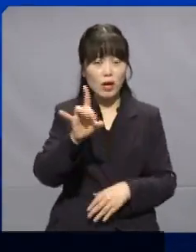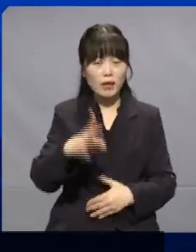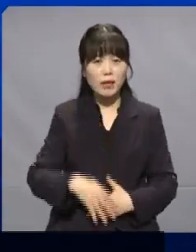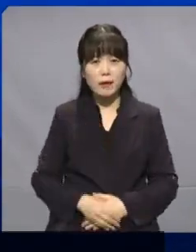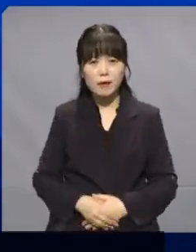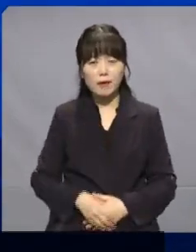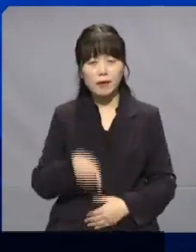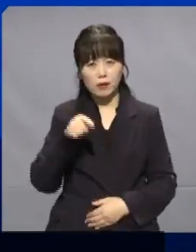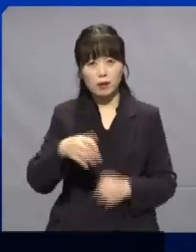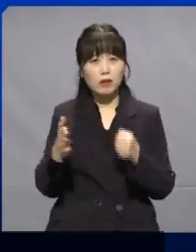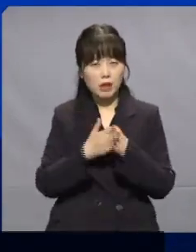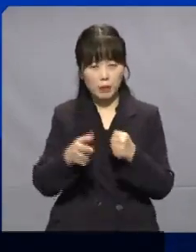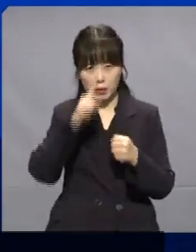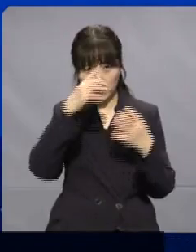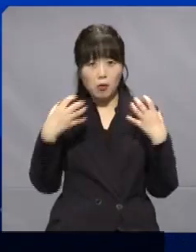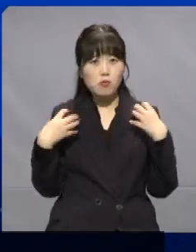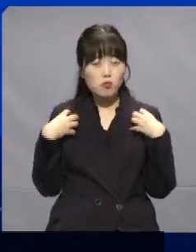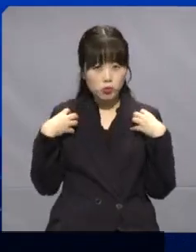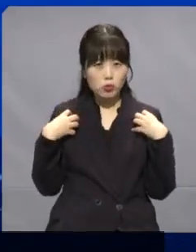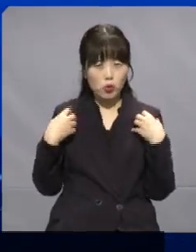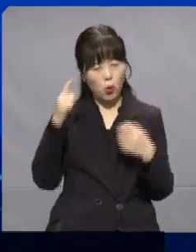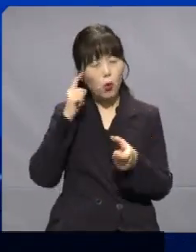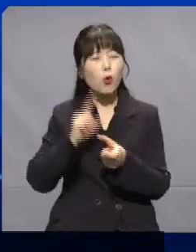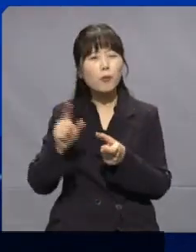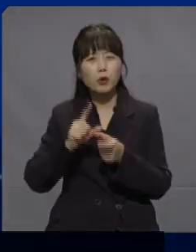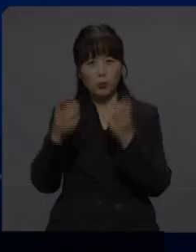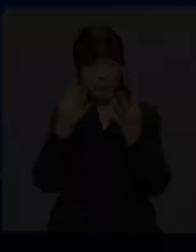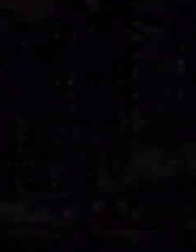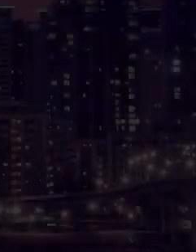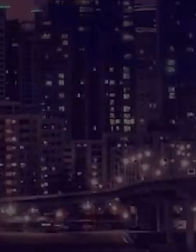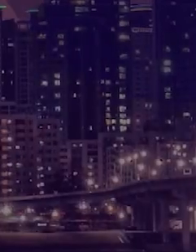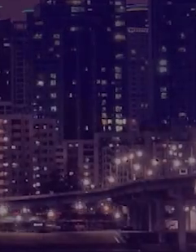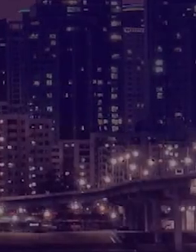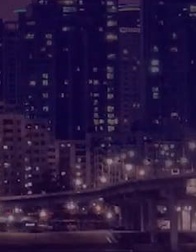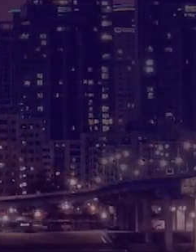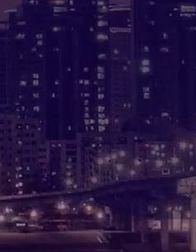그래서 정부도 상당히 좀 고민일텐데